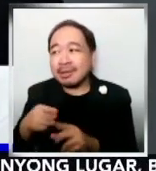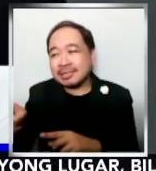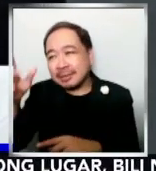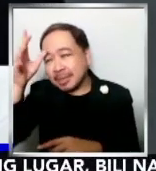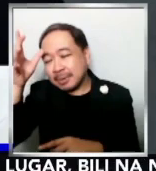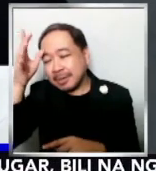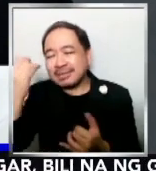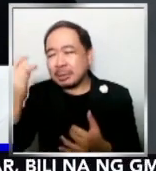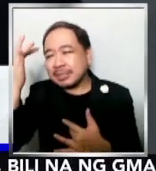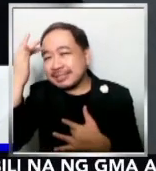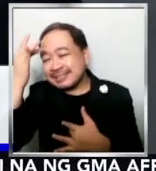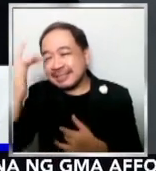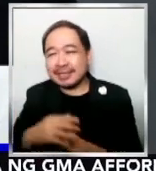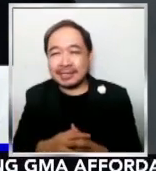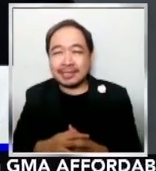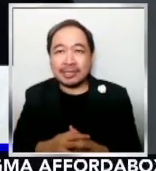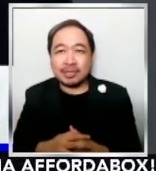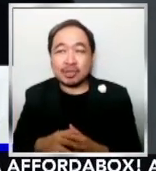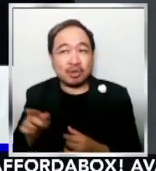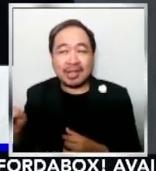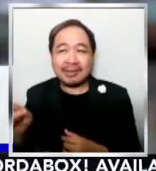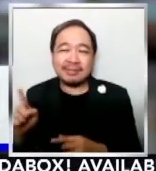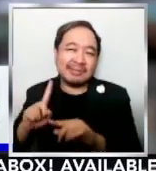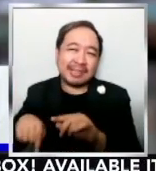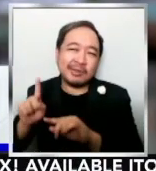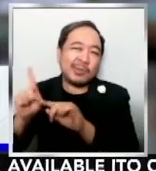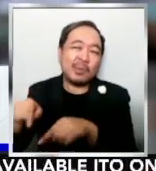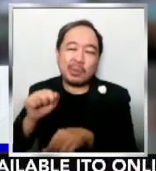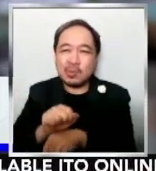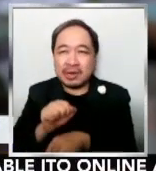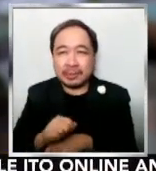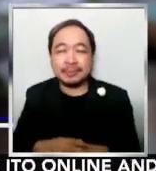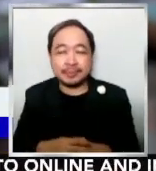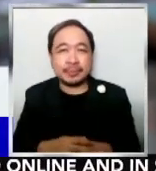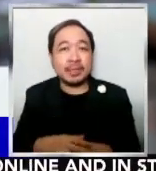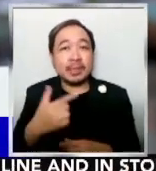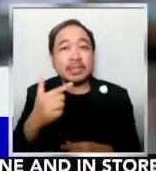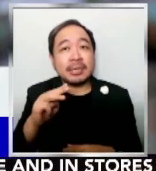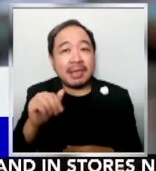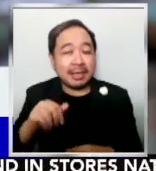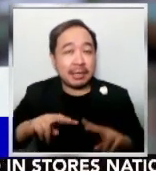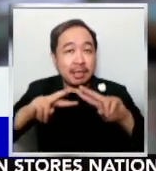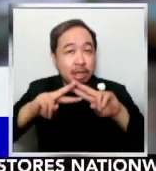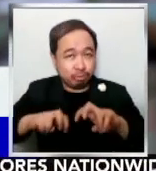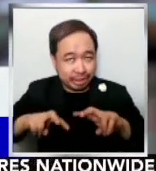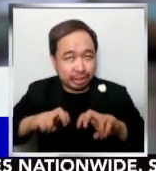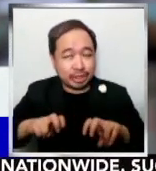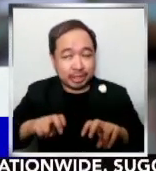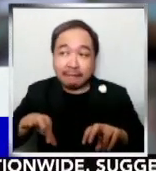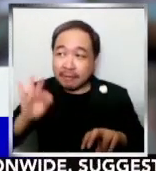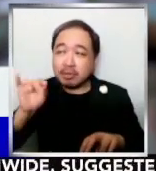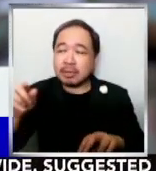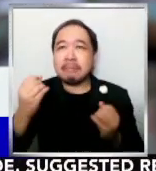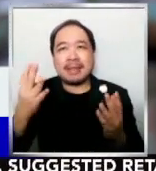niya. Kaya po di na po siya masyado nakakapagtrabaho. Ayon sa GMA News Research, kinikilala ng maraming magulang ang idinulot na